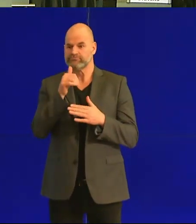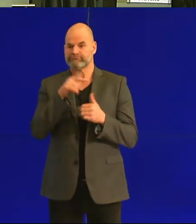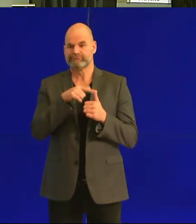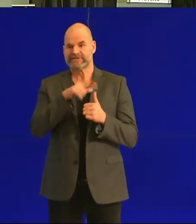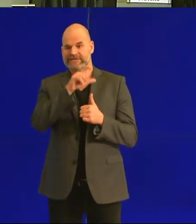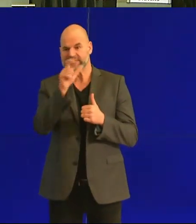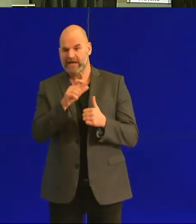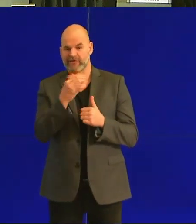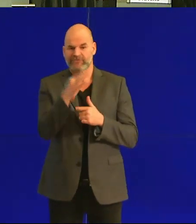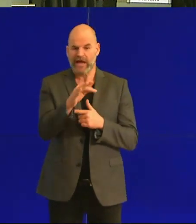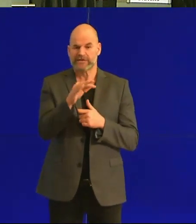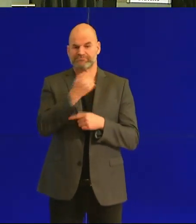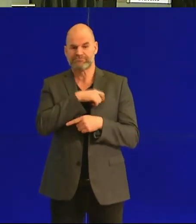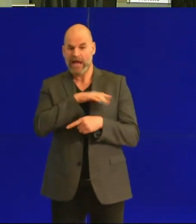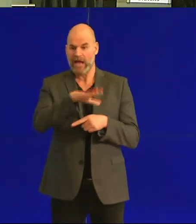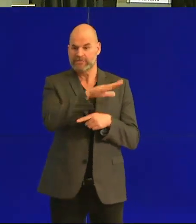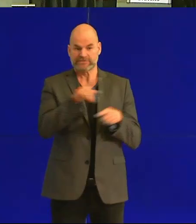ibériques